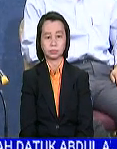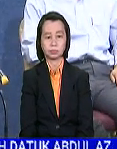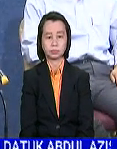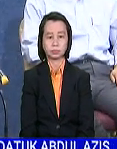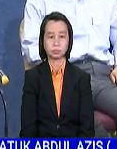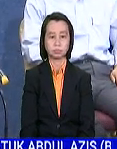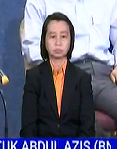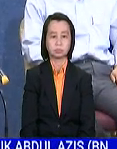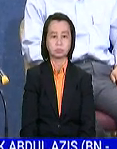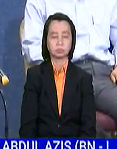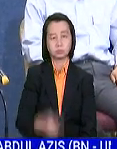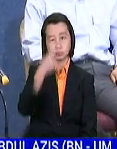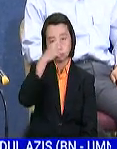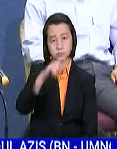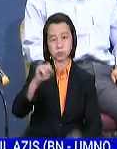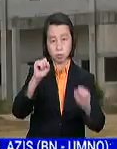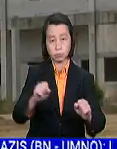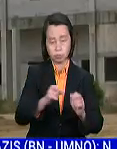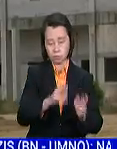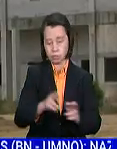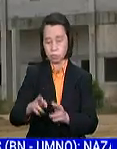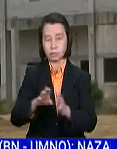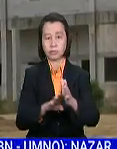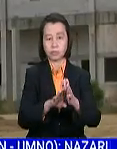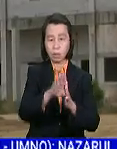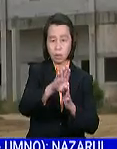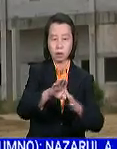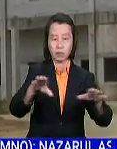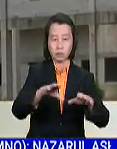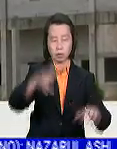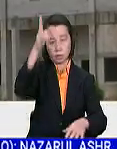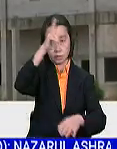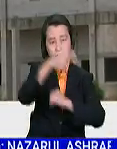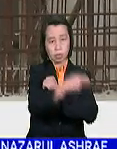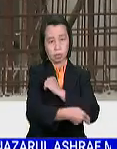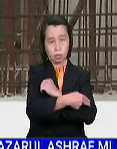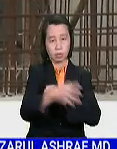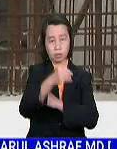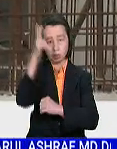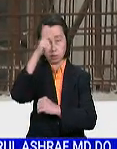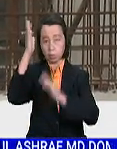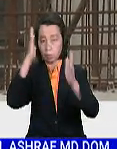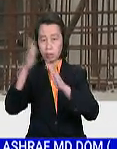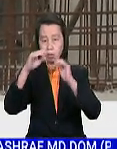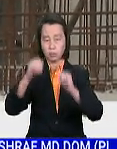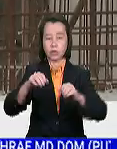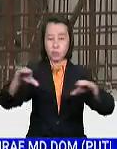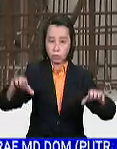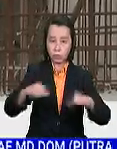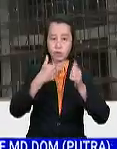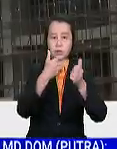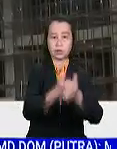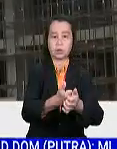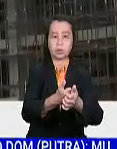Hai langkah tersebut juga bagi membolehkan perancangan Pembangunan yang dilaksanakan raja negeri dan posisi ketua anak dapat dijalankan